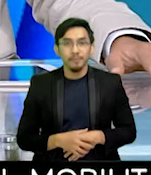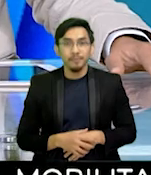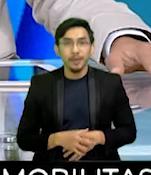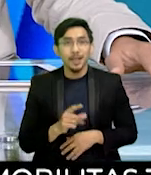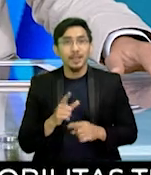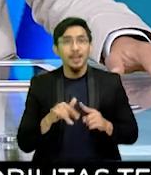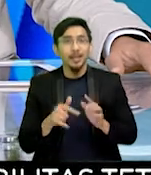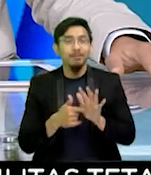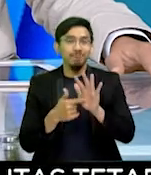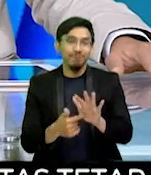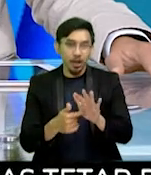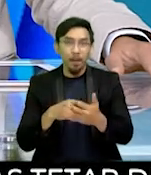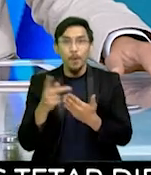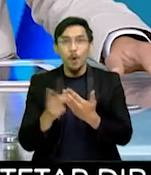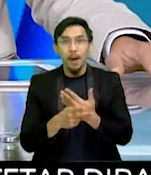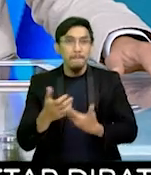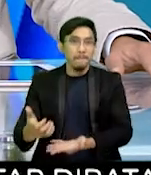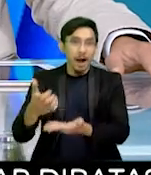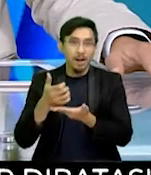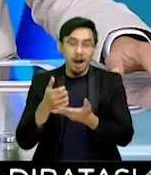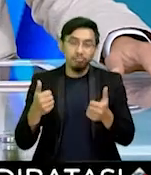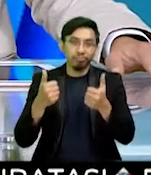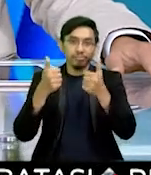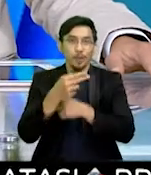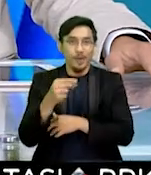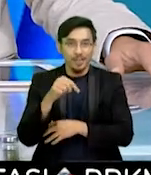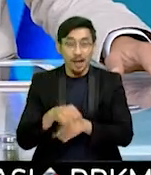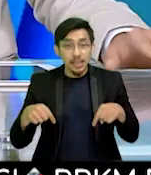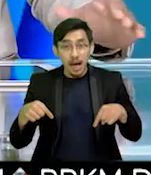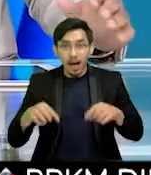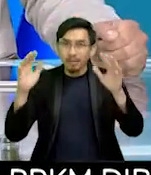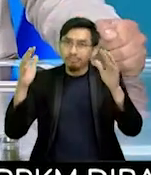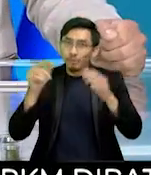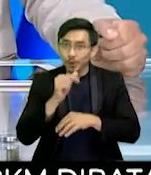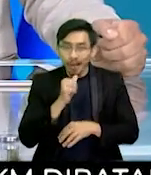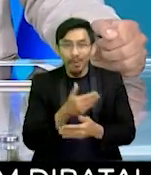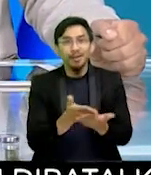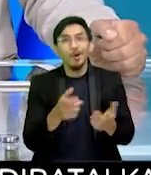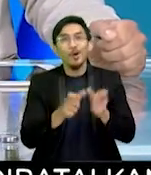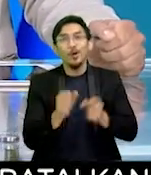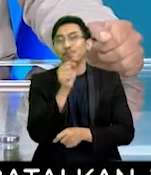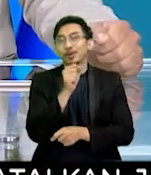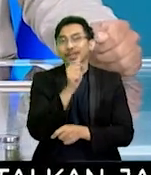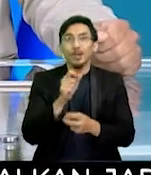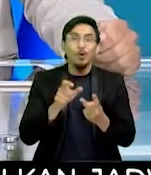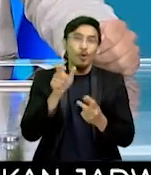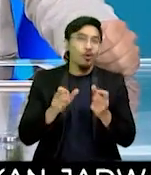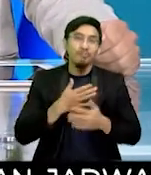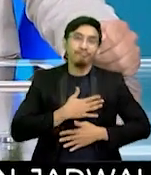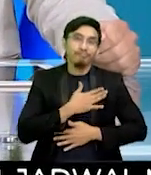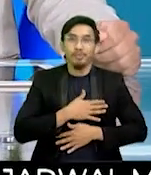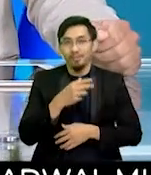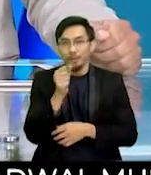RCTI kembali menayangkan program penghargaan bergengsi Tanah Air. Kali ini apresiasi diperuntukkan bagi musisi dan para penikmat musik